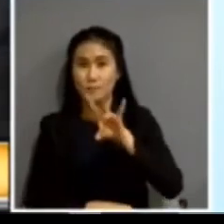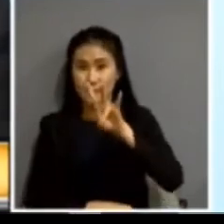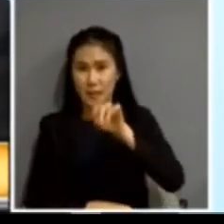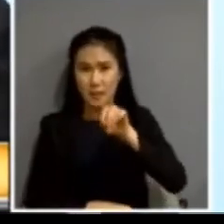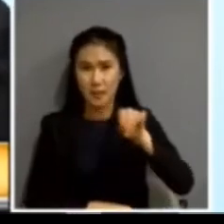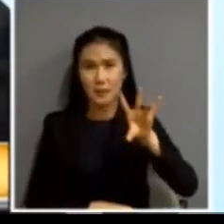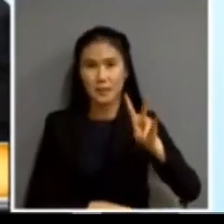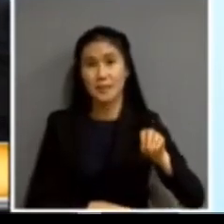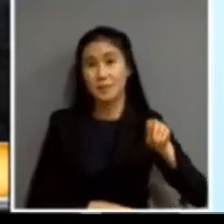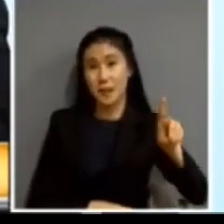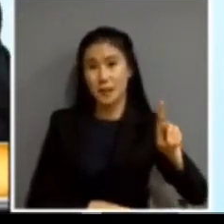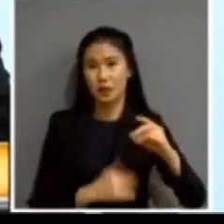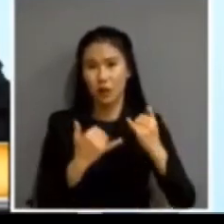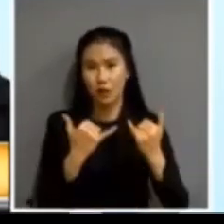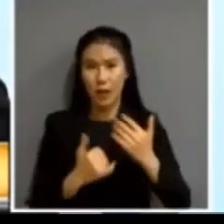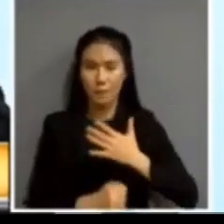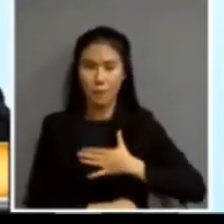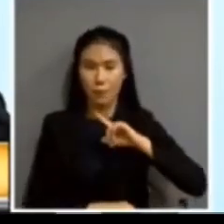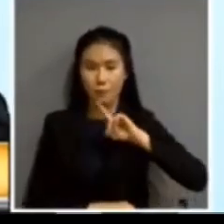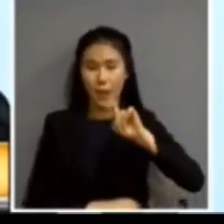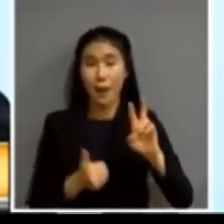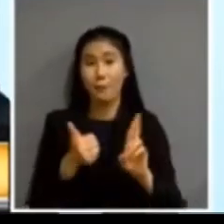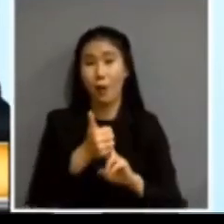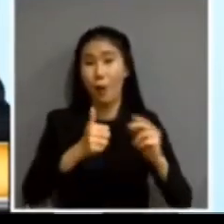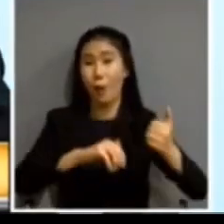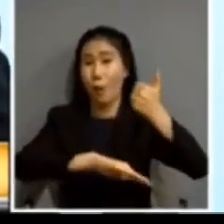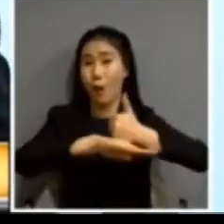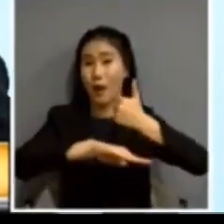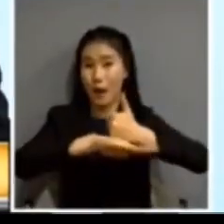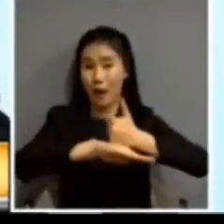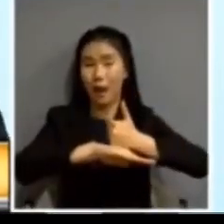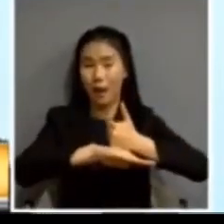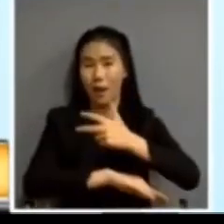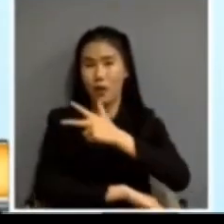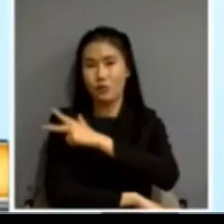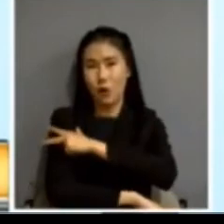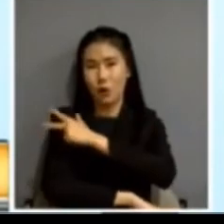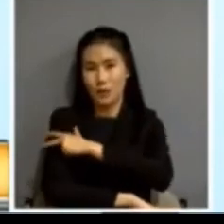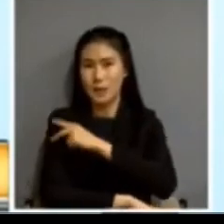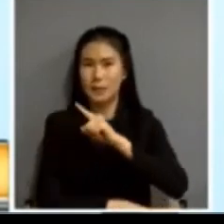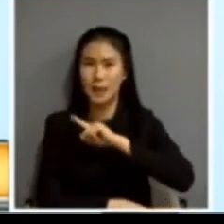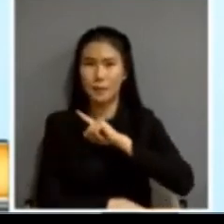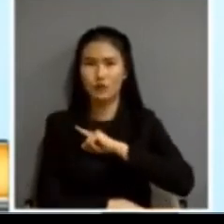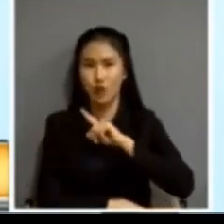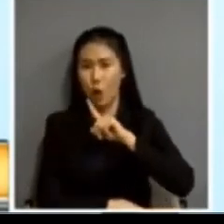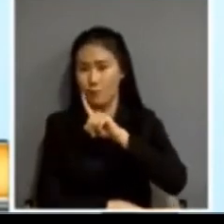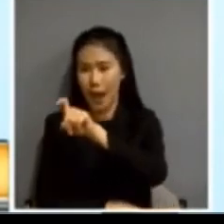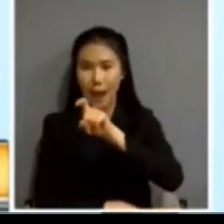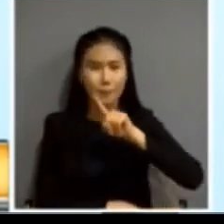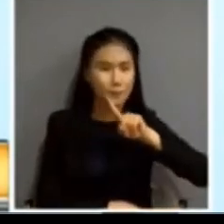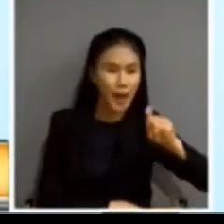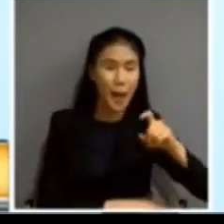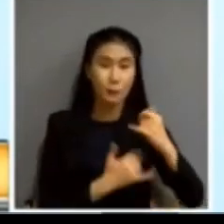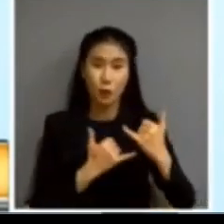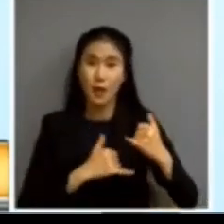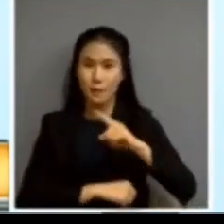71ผมได้สอบถามท่านรองอธิบดีแล้วก็ท่านด็อกเตอร์ที่รับผิดชอบทั้งสองท่านที่เป็น